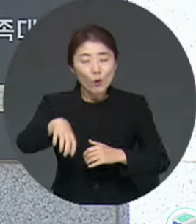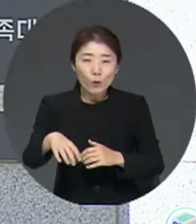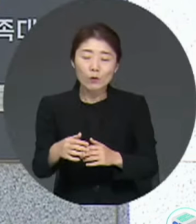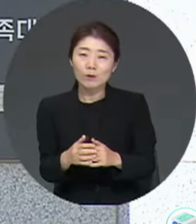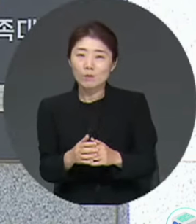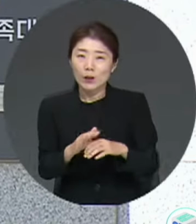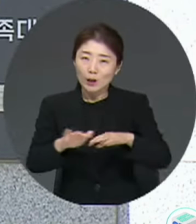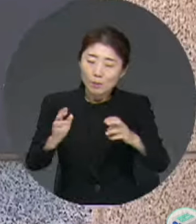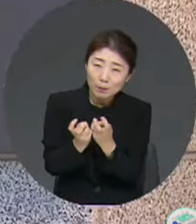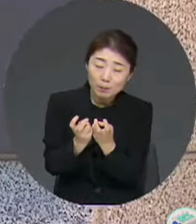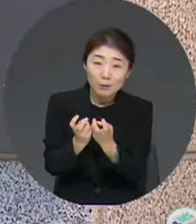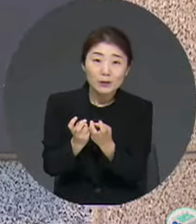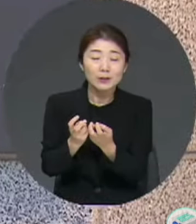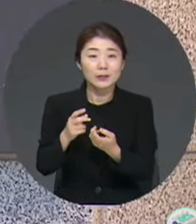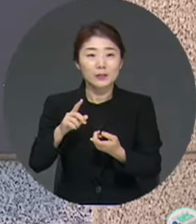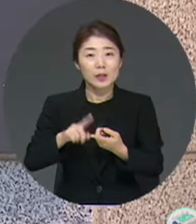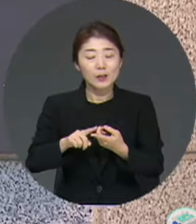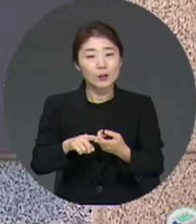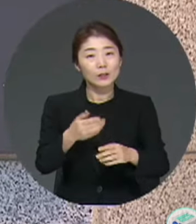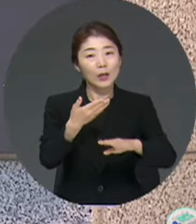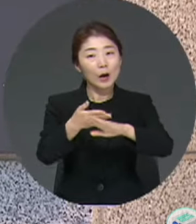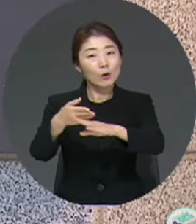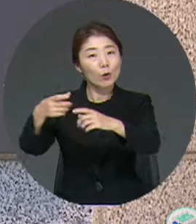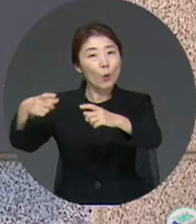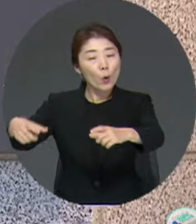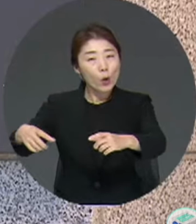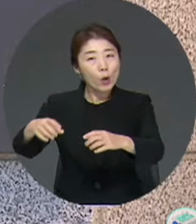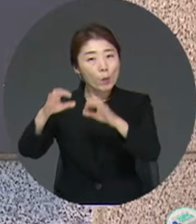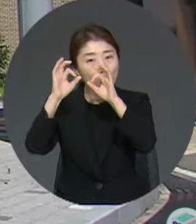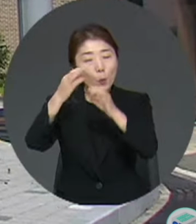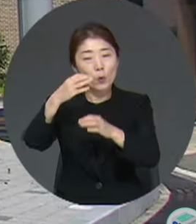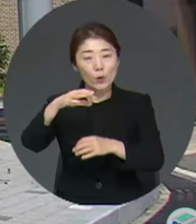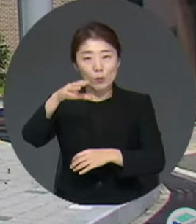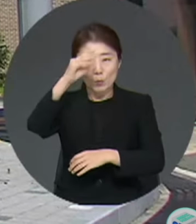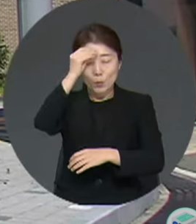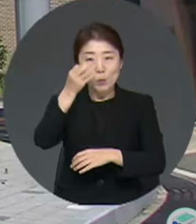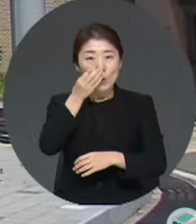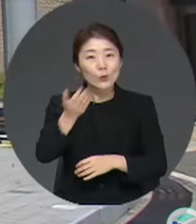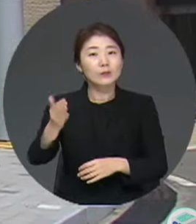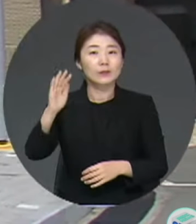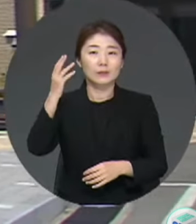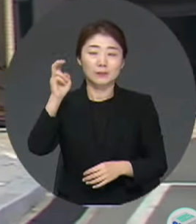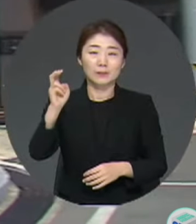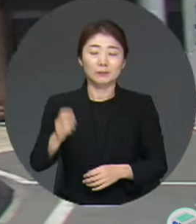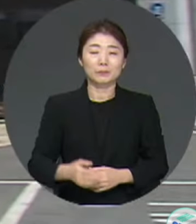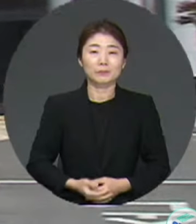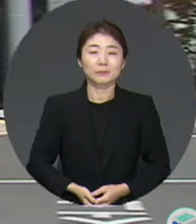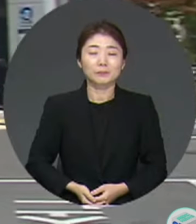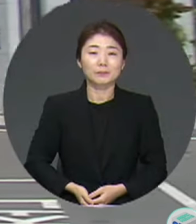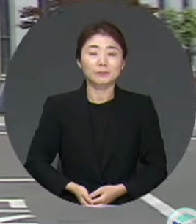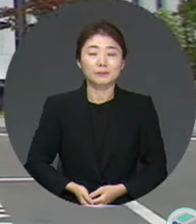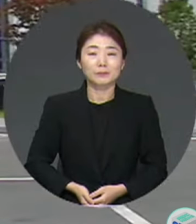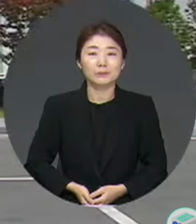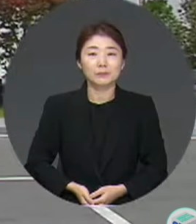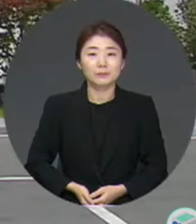해법으로 다른 지역에도 영향을 줄 것으로 기대됩니다. MBC 뉴스 김태석입니다.